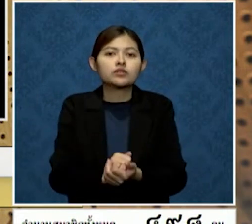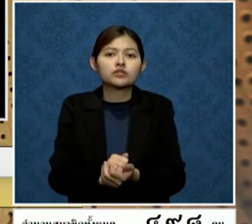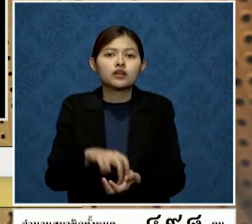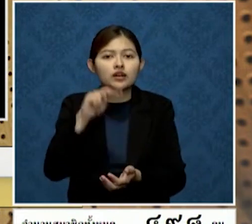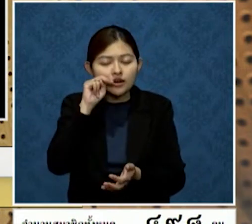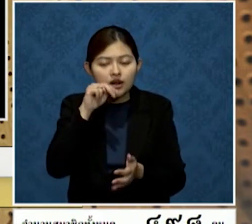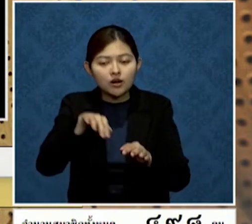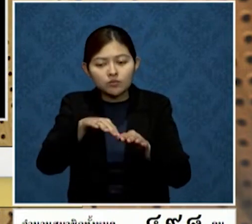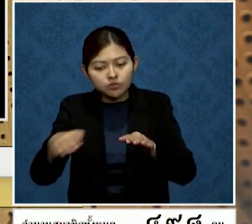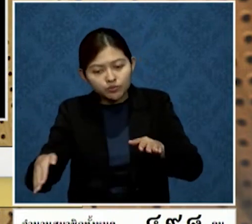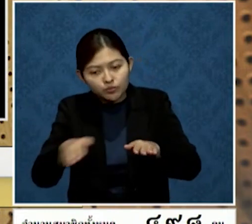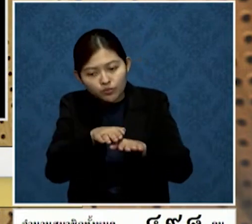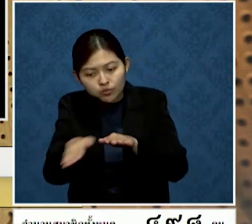าอยู่ Row